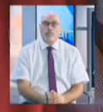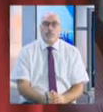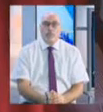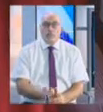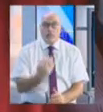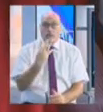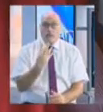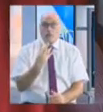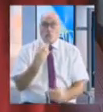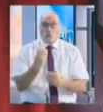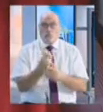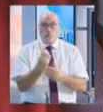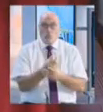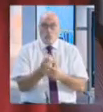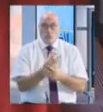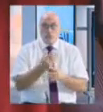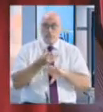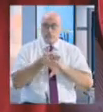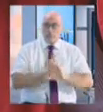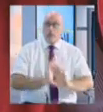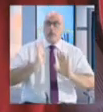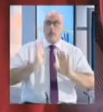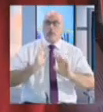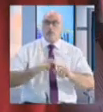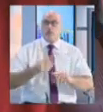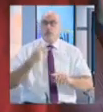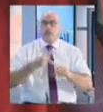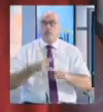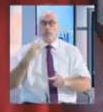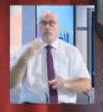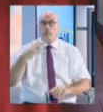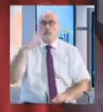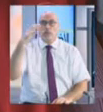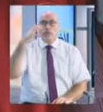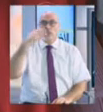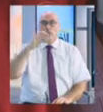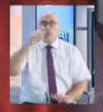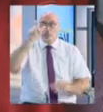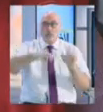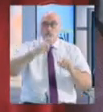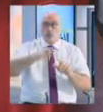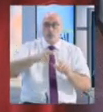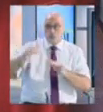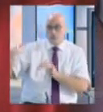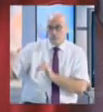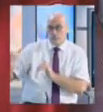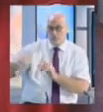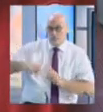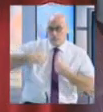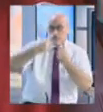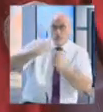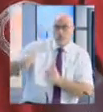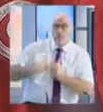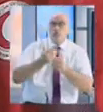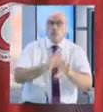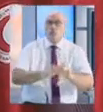اسعاف مجهزه، اربع سيارات رباعيه الدفع، اكثر من 500 متطوع مسعف راحين يتجهوا لولايه الطارف وبداوا في